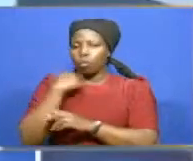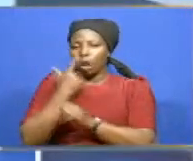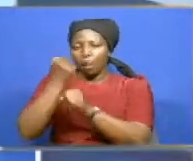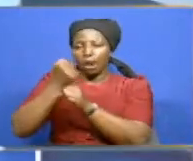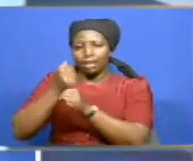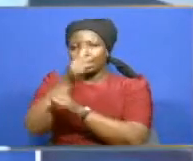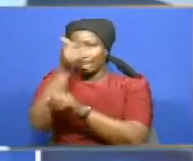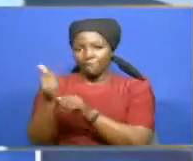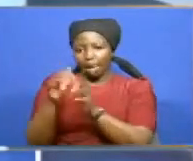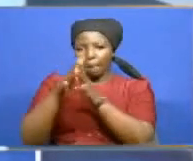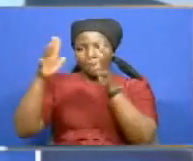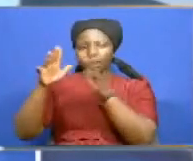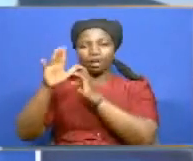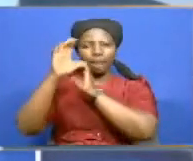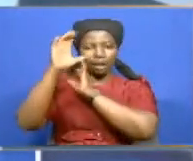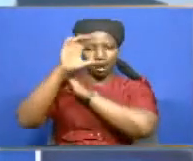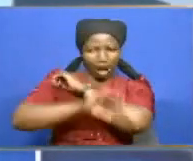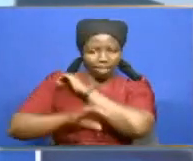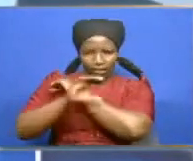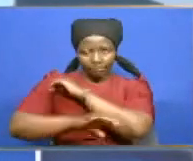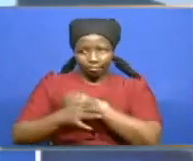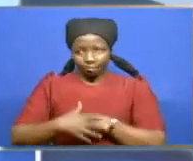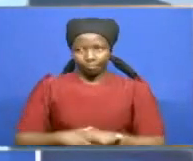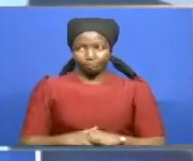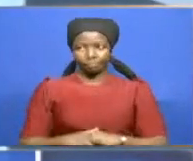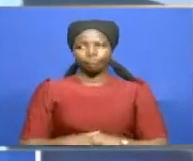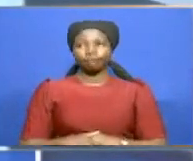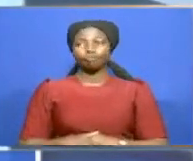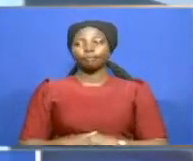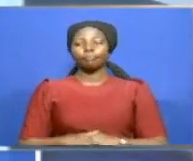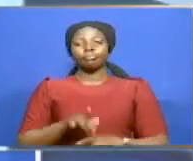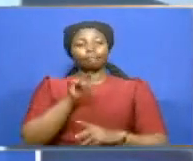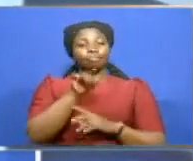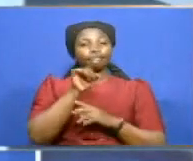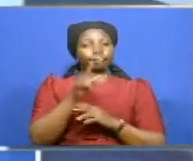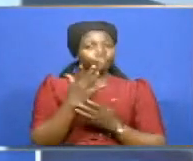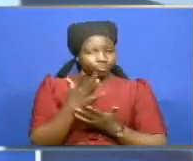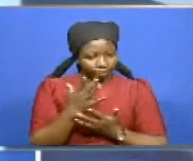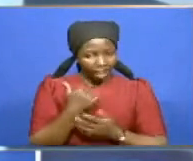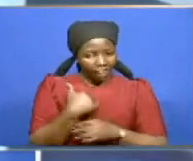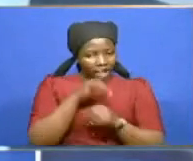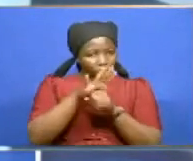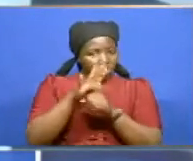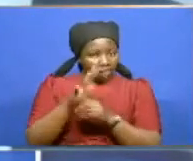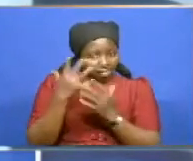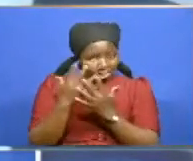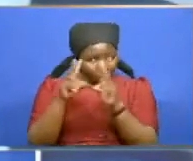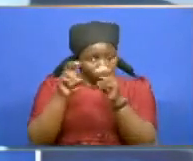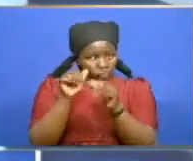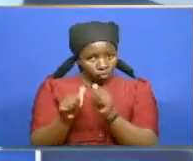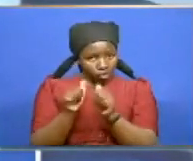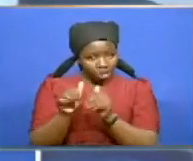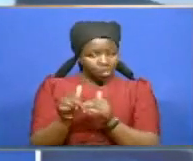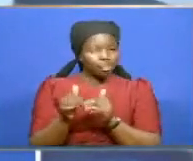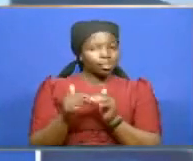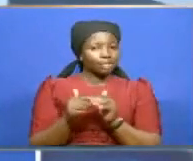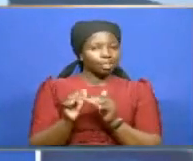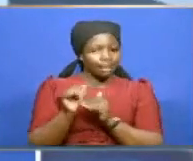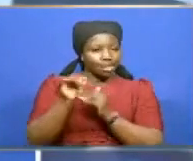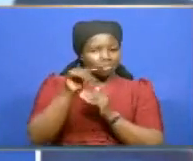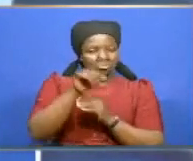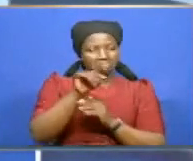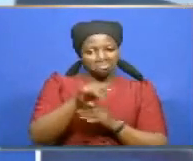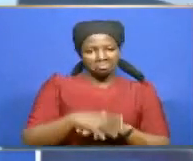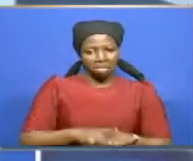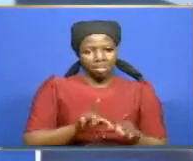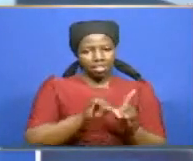The pricing is determined by quite a number of variable factors, be it the distance, be it the market, be it the costings